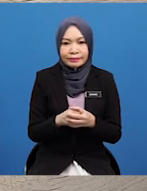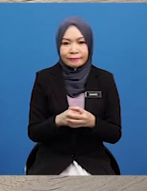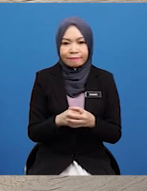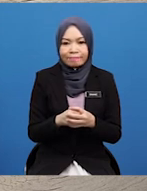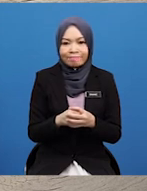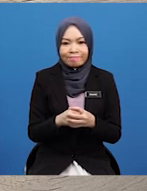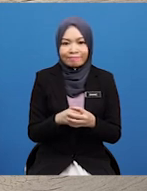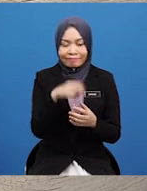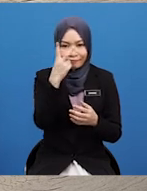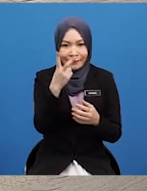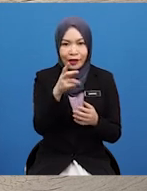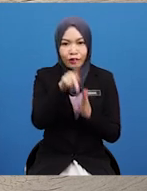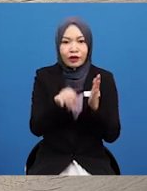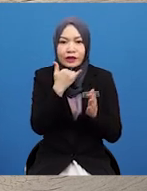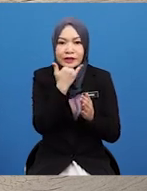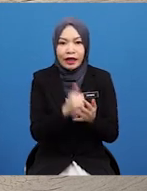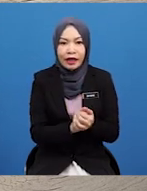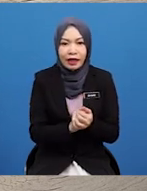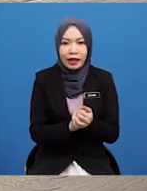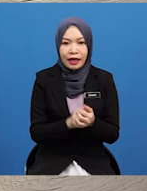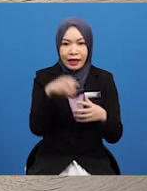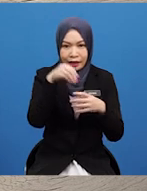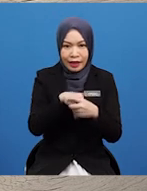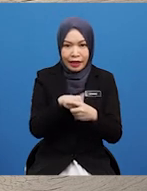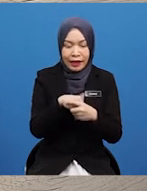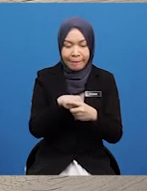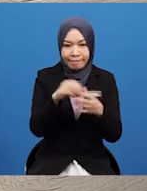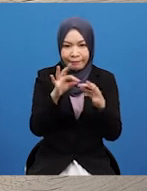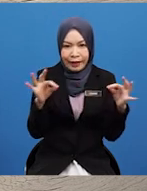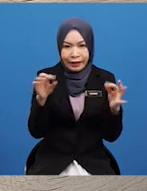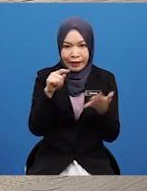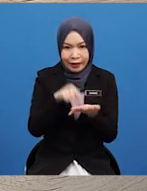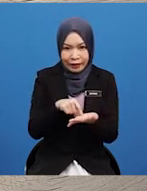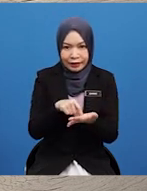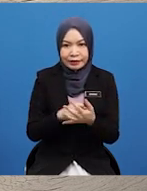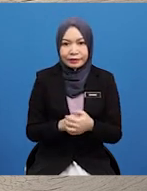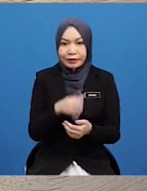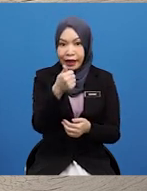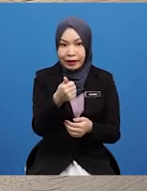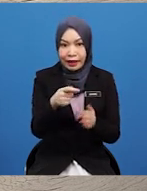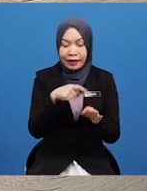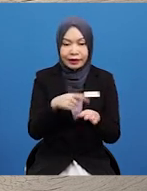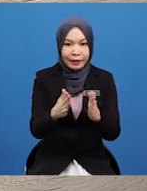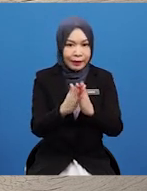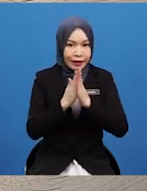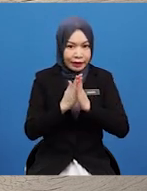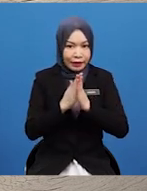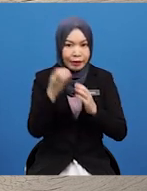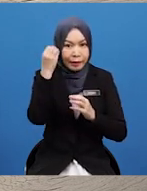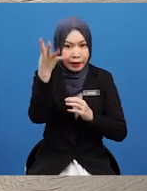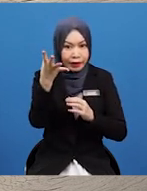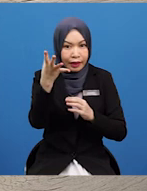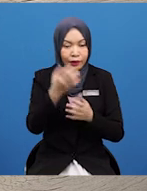terdapat dalam petikan. Bagi setiap kesalahan, calon diminta untuk menjelaskan sebab